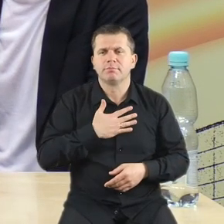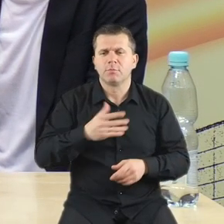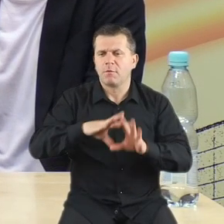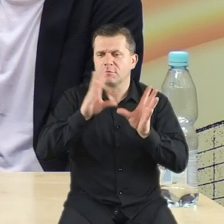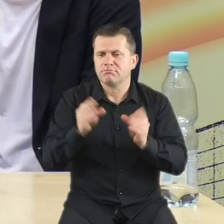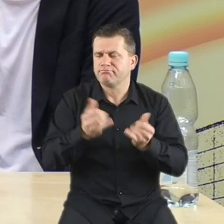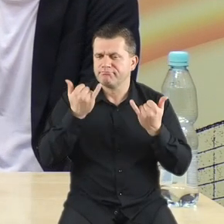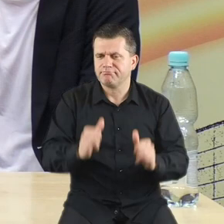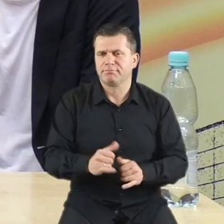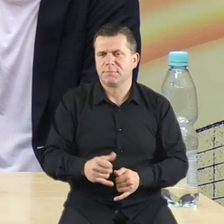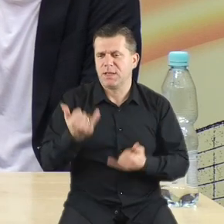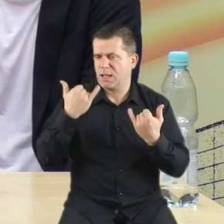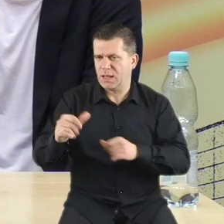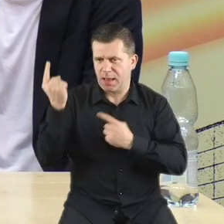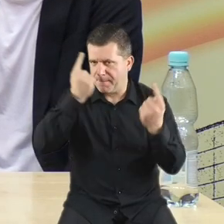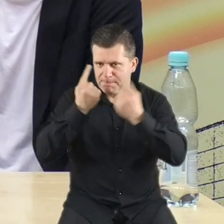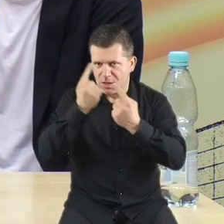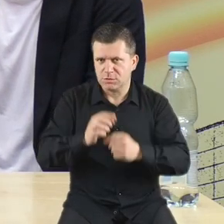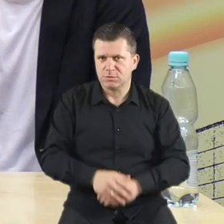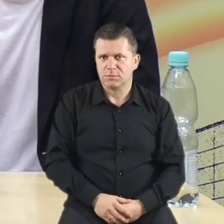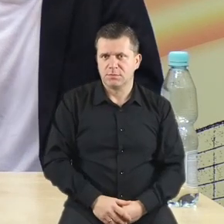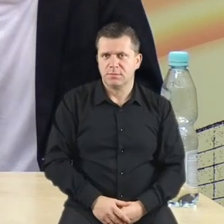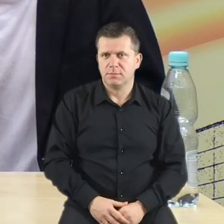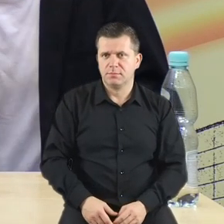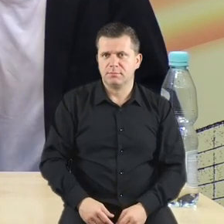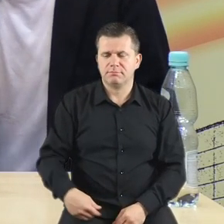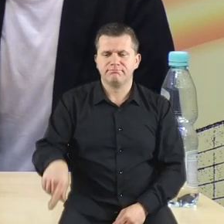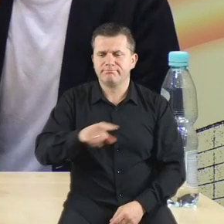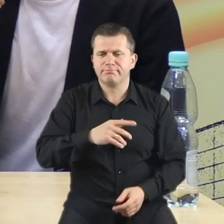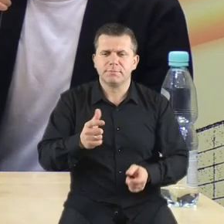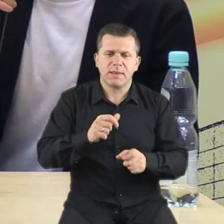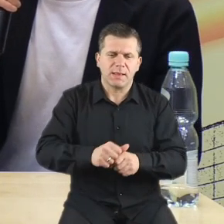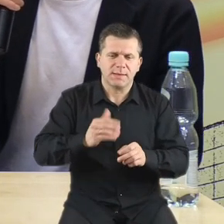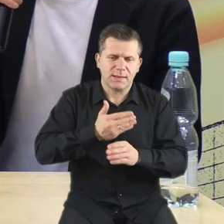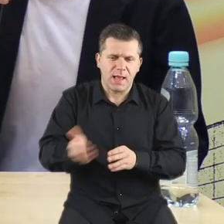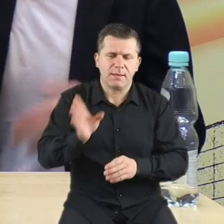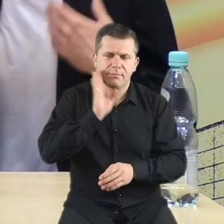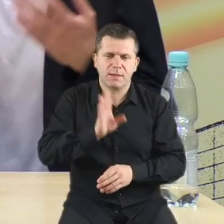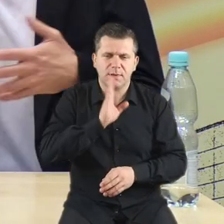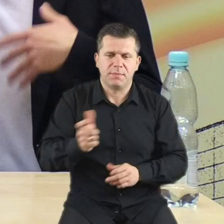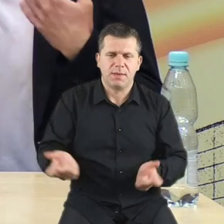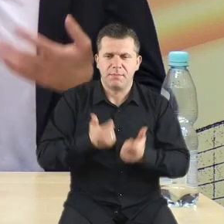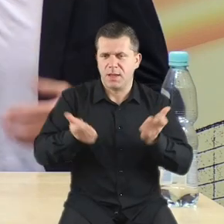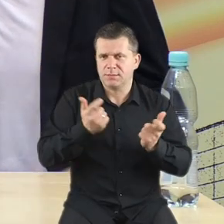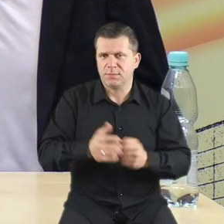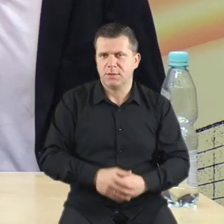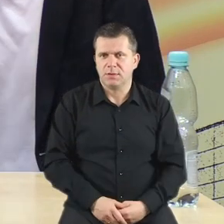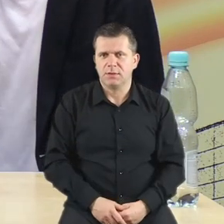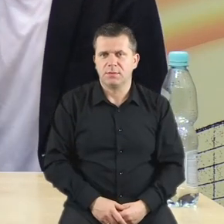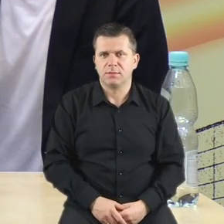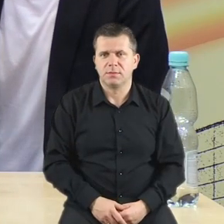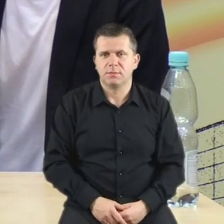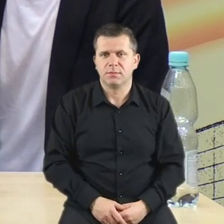tym inaczej myśleć i wracają te same upiory i te same niebezpieczeństwa. Tak, zdecydowanie trzymając się tej analogii